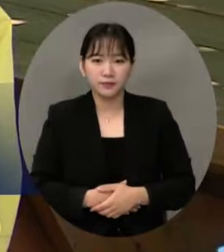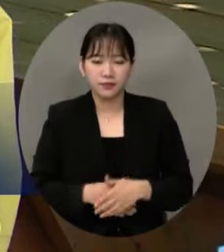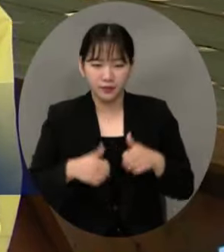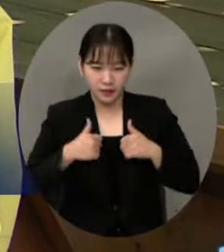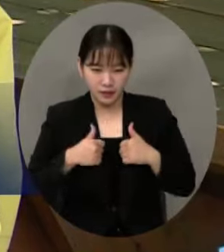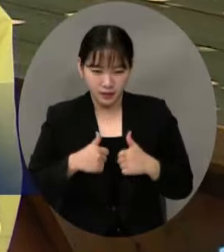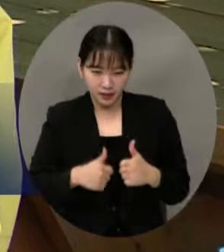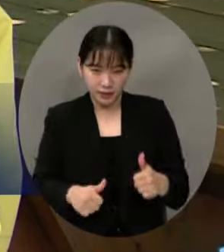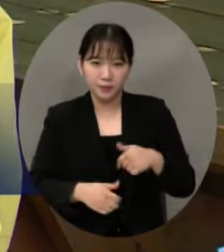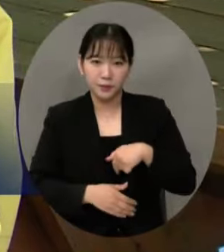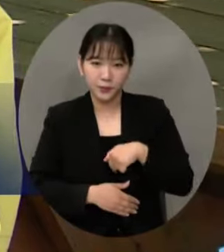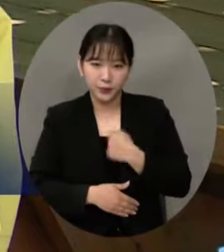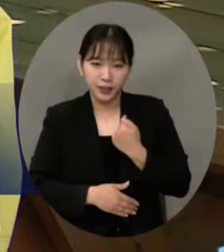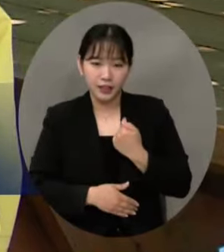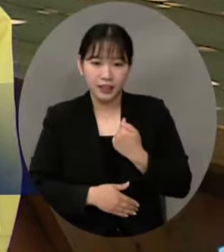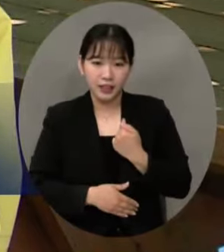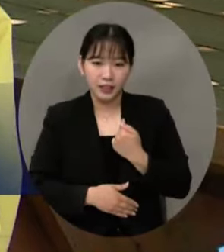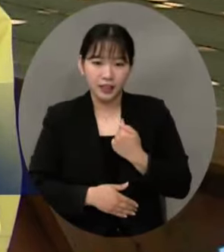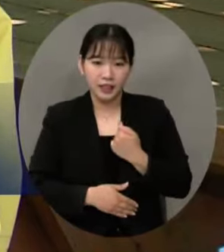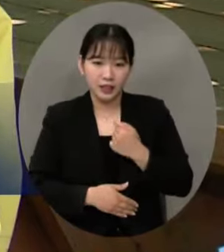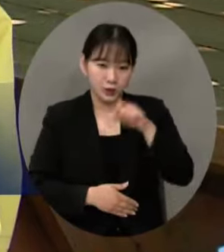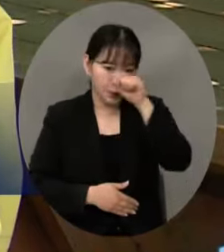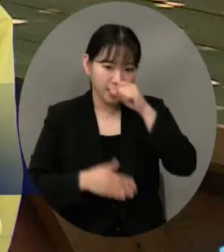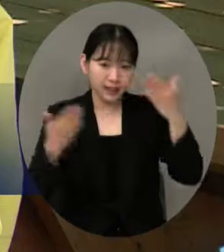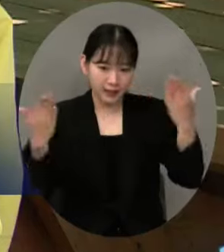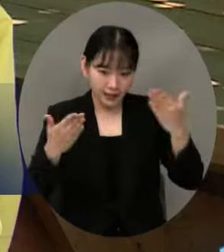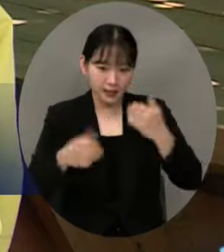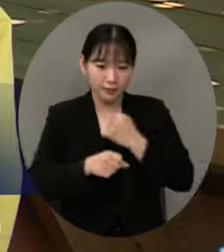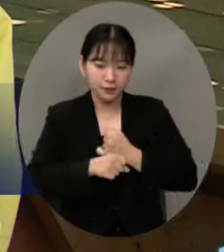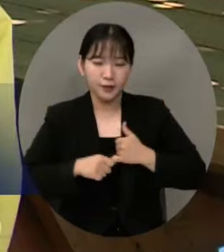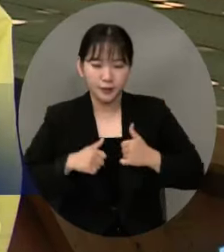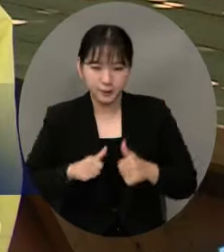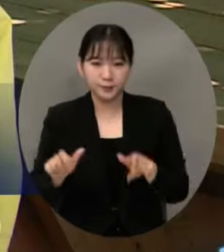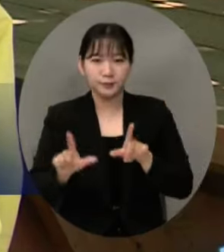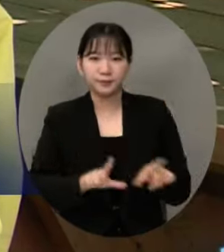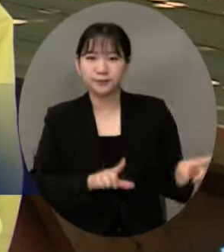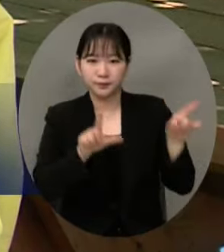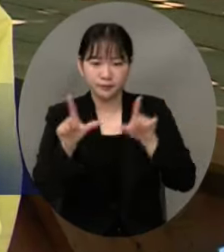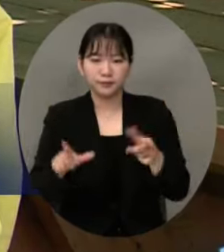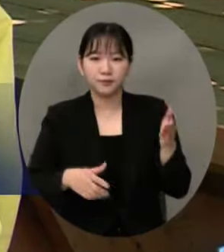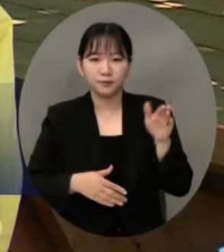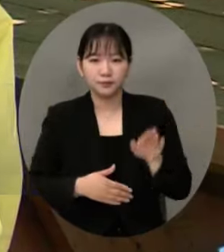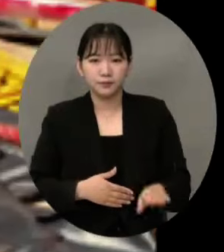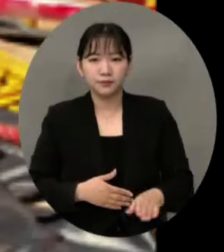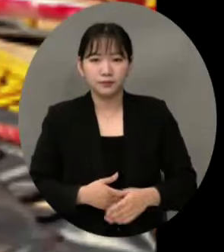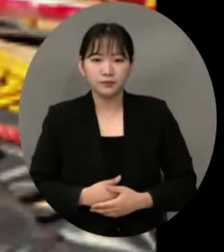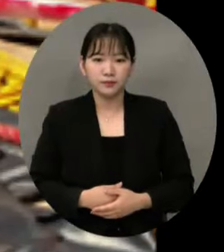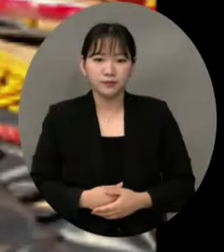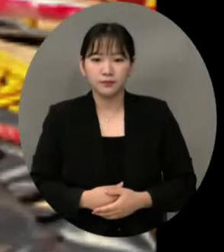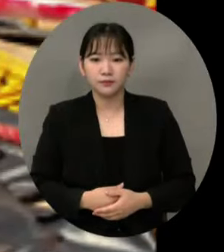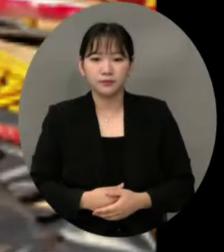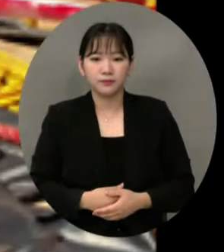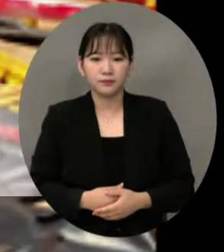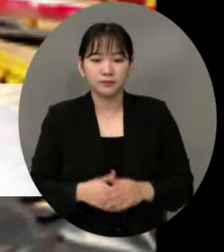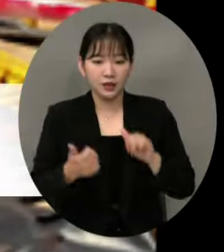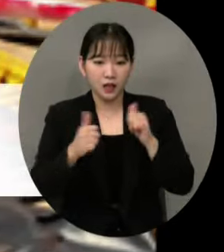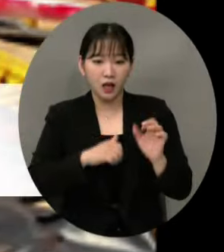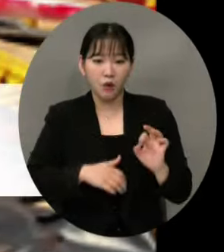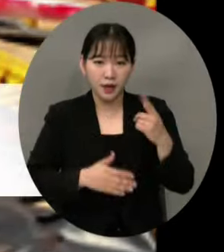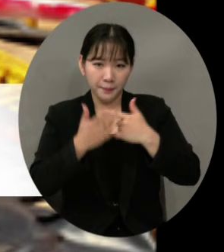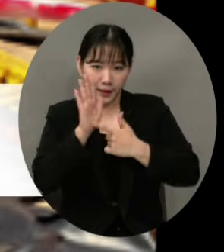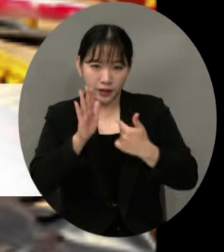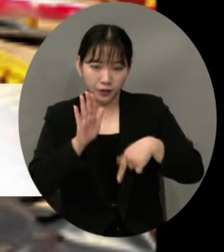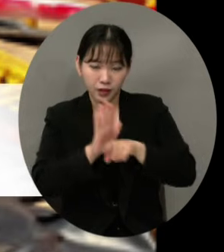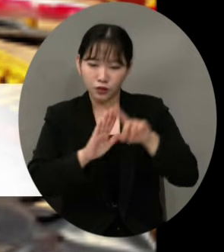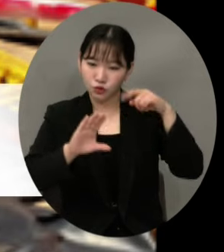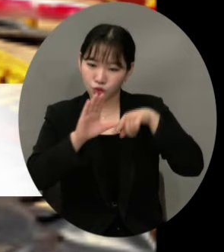그렇게 열심히 자기가 좋아하는 일하면서 충실하게 살았는데 사망 원인을 밝히기